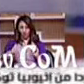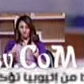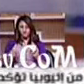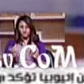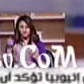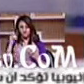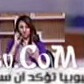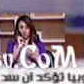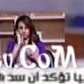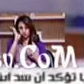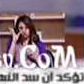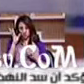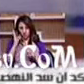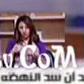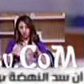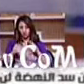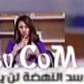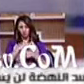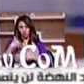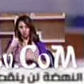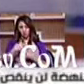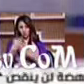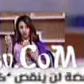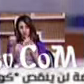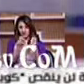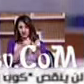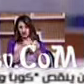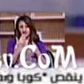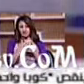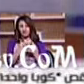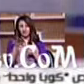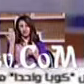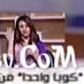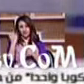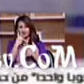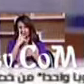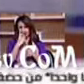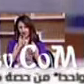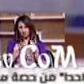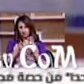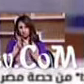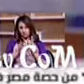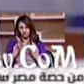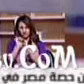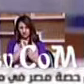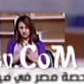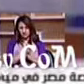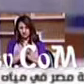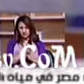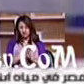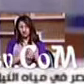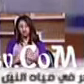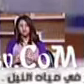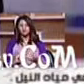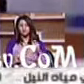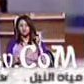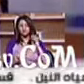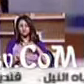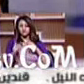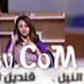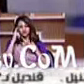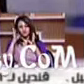كان في الحقيقه عدد كبير من المحامين كانوا بصدد تقديم رد لعضوي المحكمه ا محتاجين اكيد